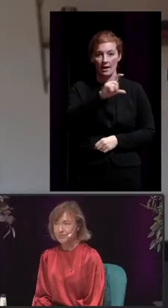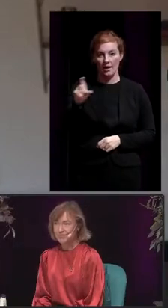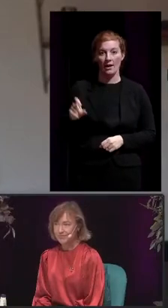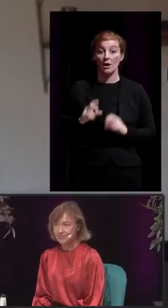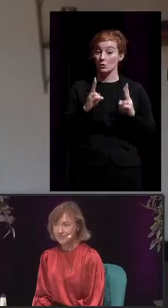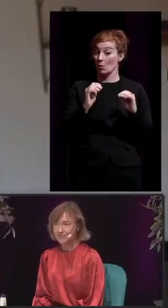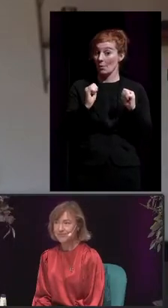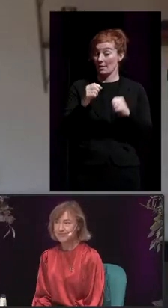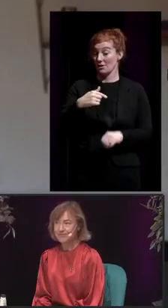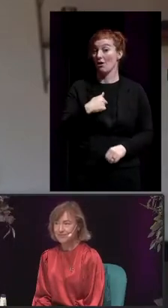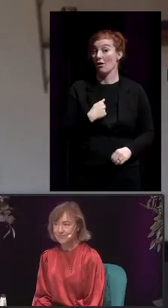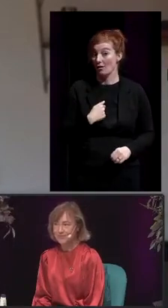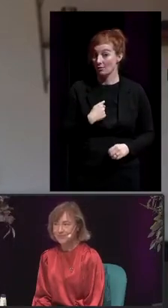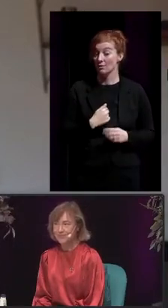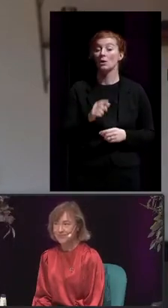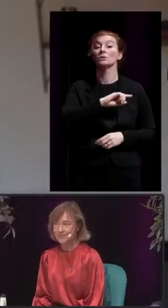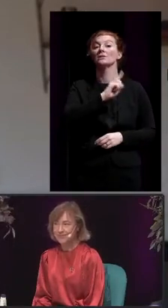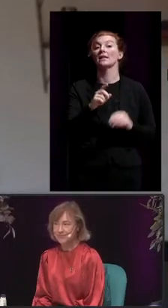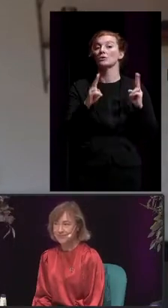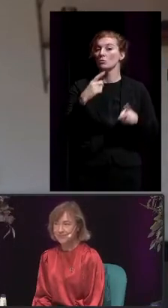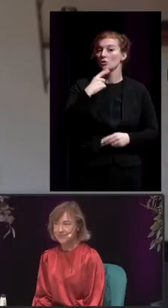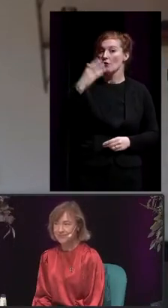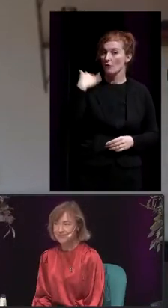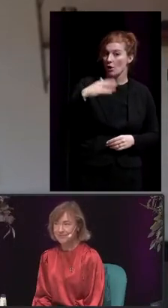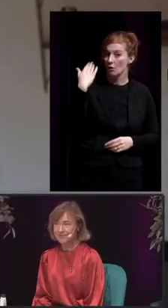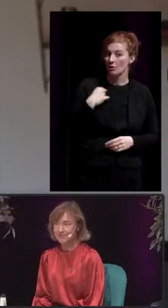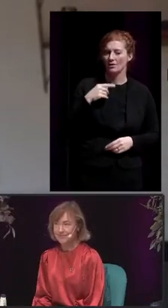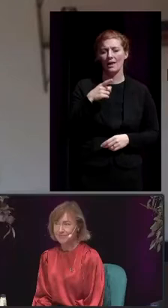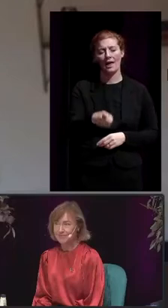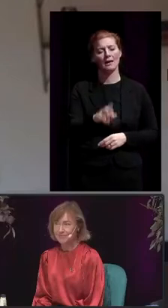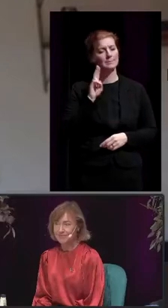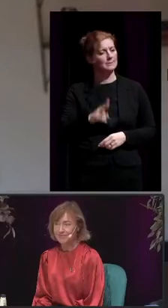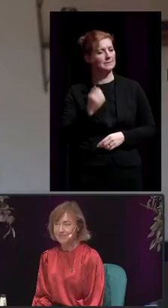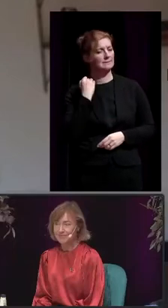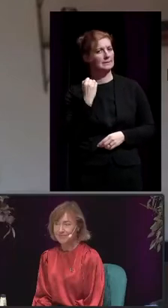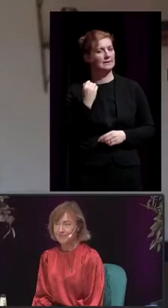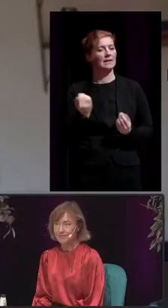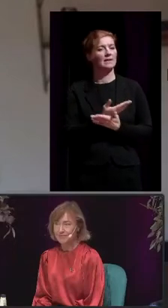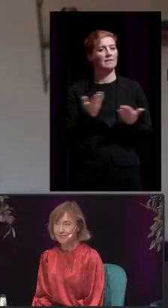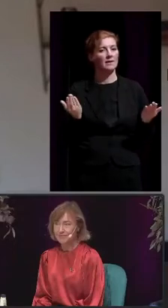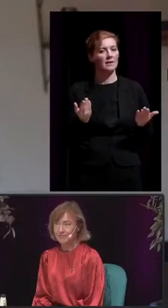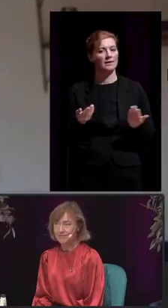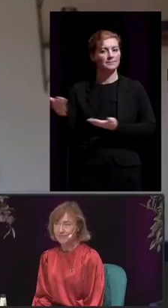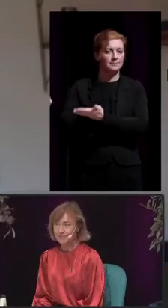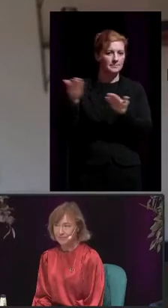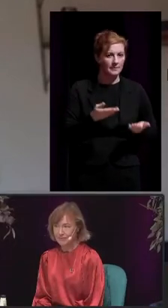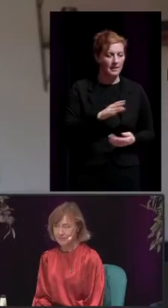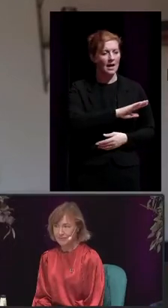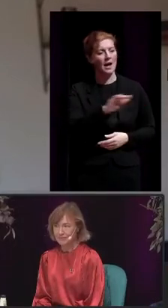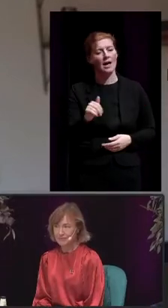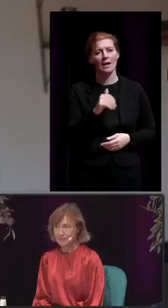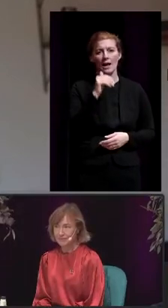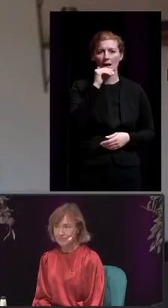jag hoppas på. Sen som sagt tidigare så tror jag att det är väldigt viktigt att vi engagerar alla barn och